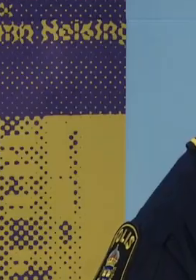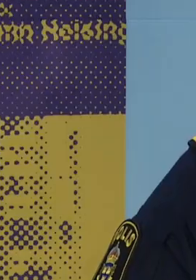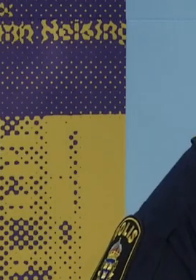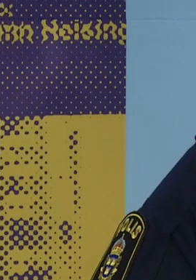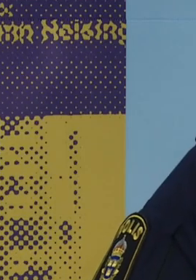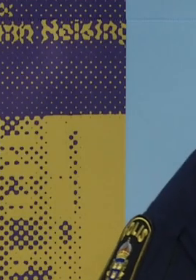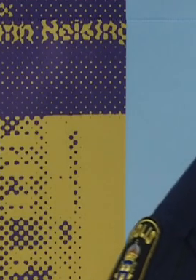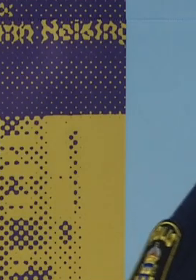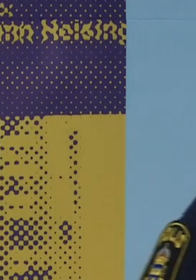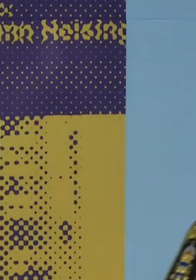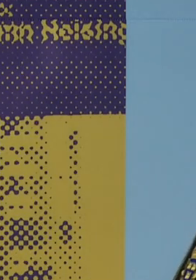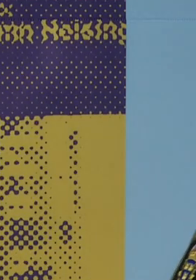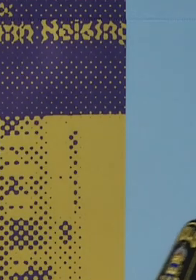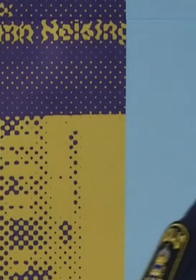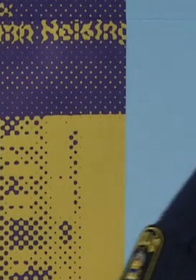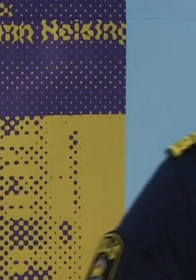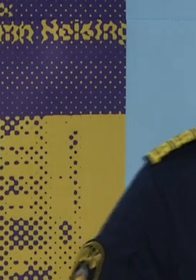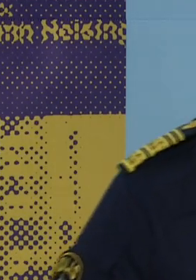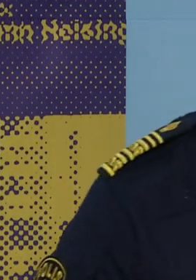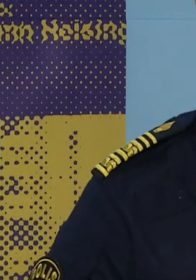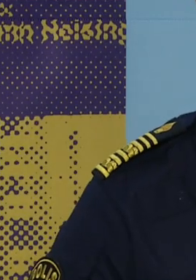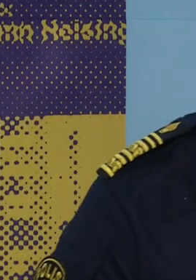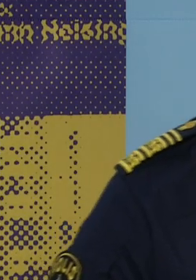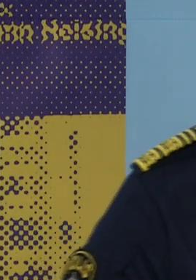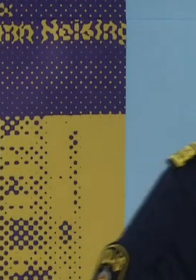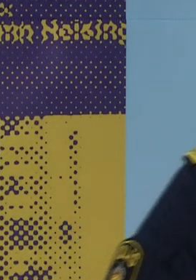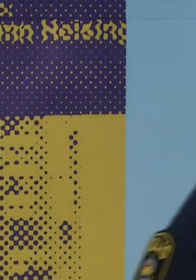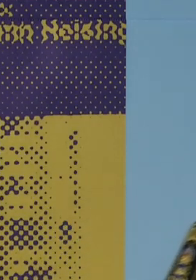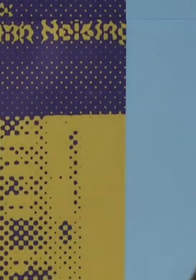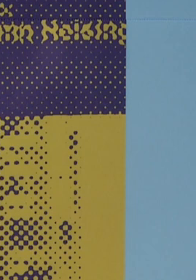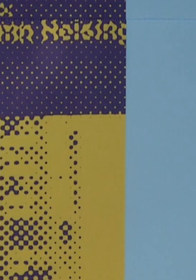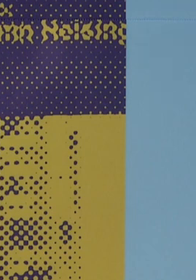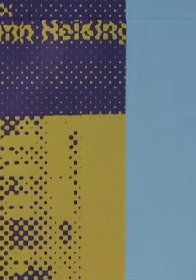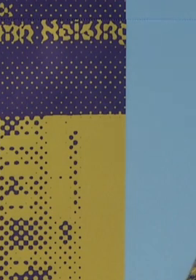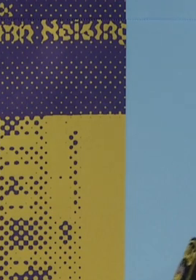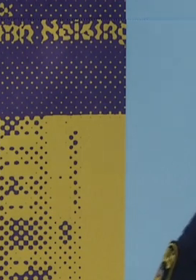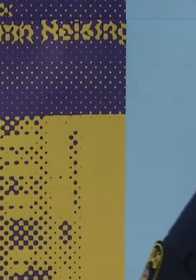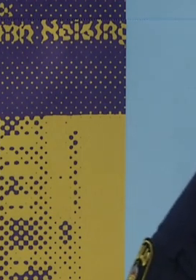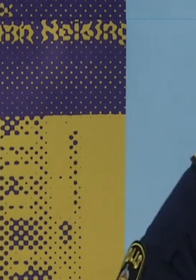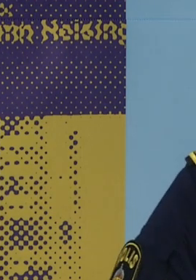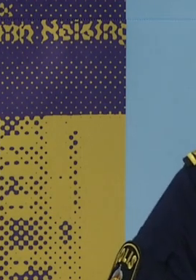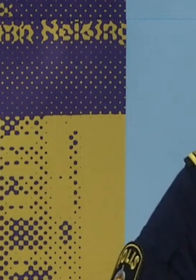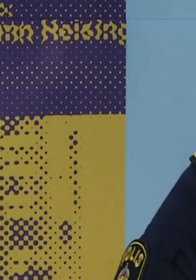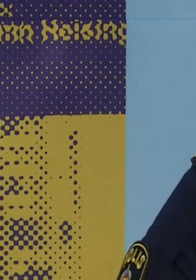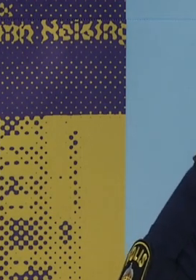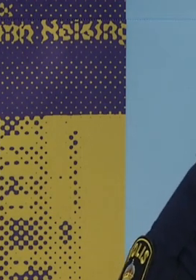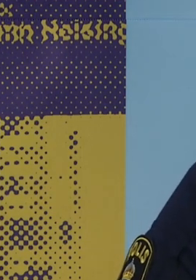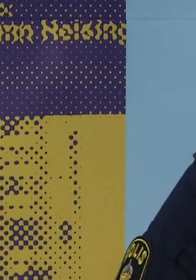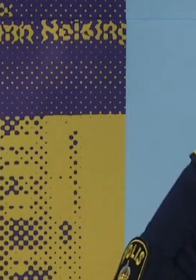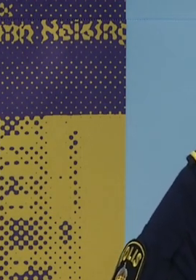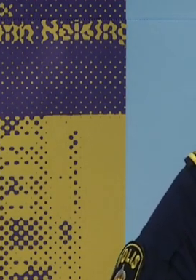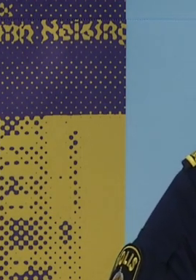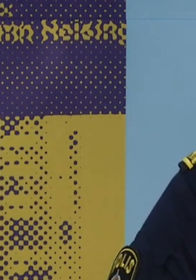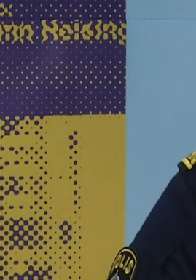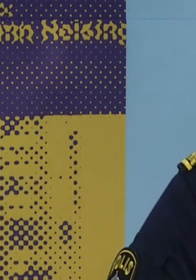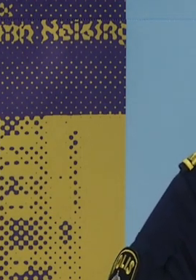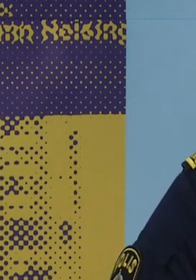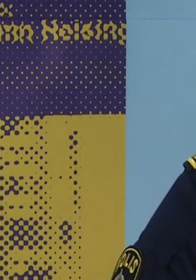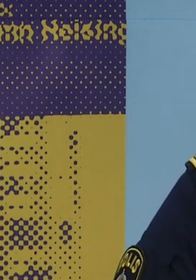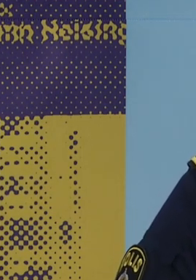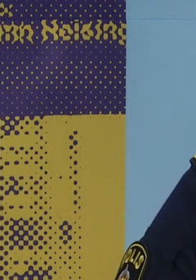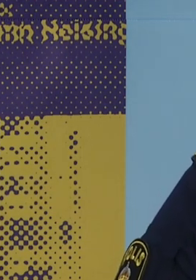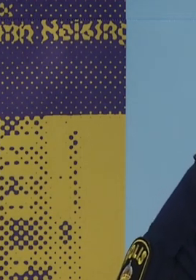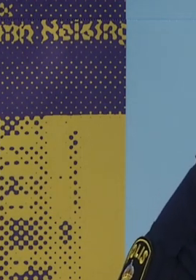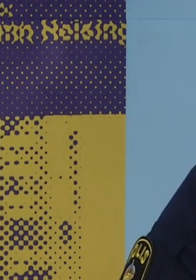Ja, bemanningen är O just nu, det kan jag säga. Lagstiftningsåtgärderna som har vidtagits har varit väldigt viktiga för